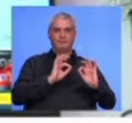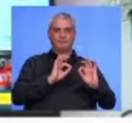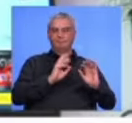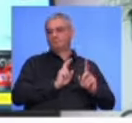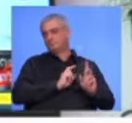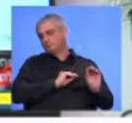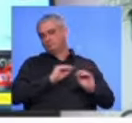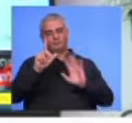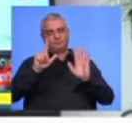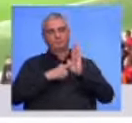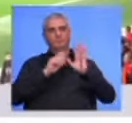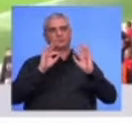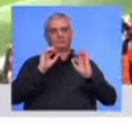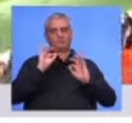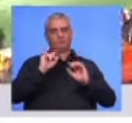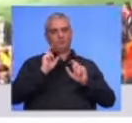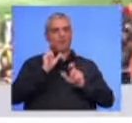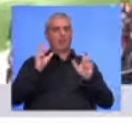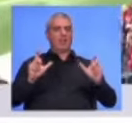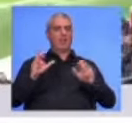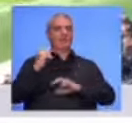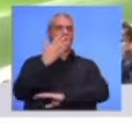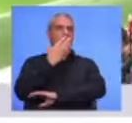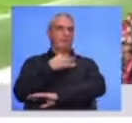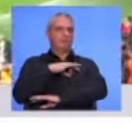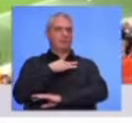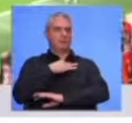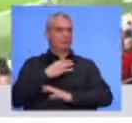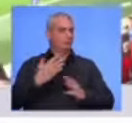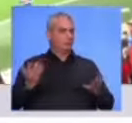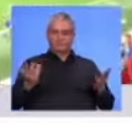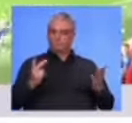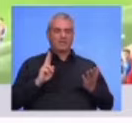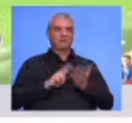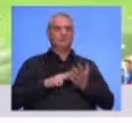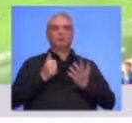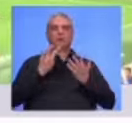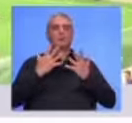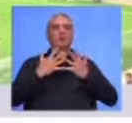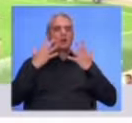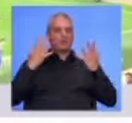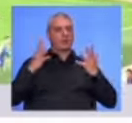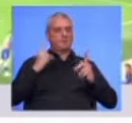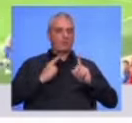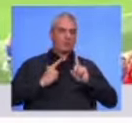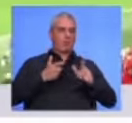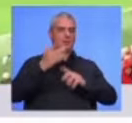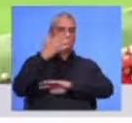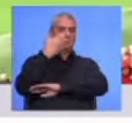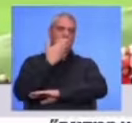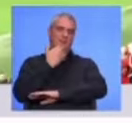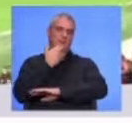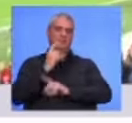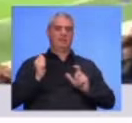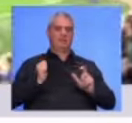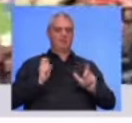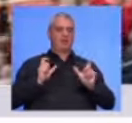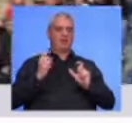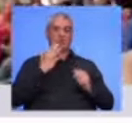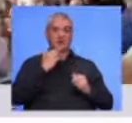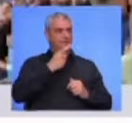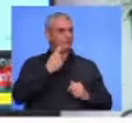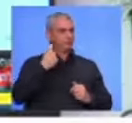בשבעה באוקטובר כדי להגן על המדינה שלנו, ואין זכות יותר גדולה מזו מלהיות לוחם במדינת ישראל בצבא הגנה. וכשאתה